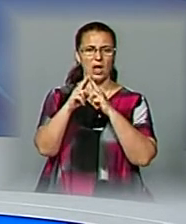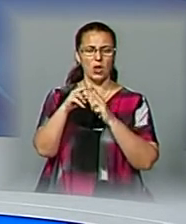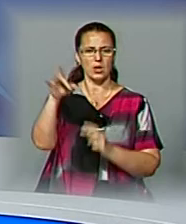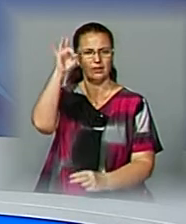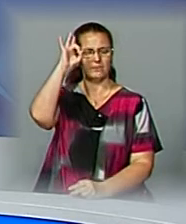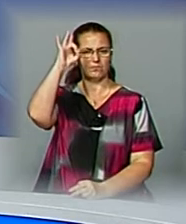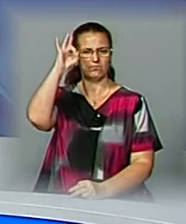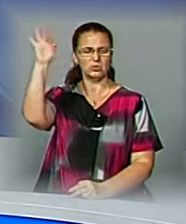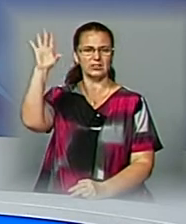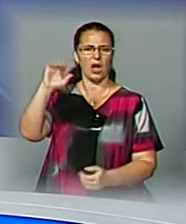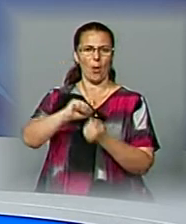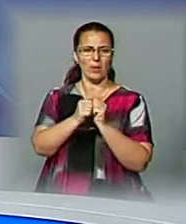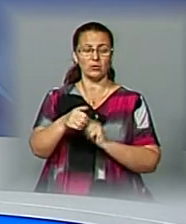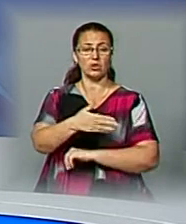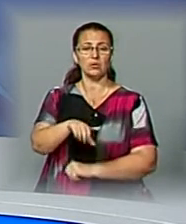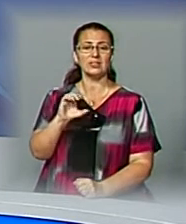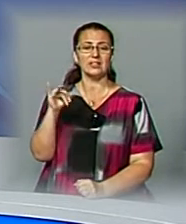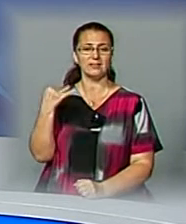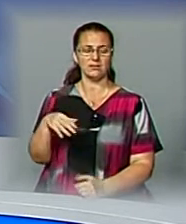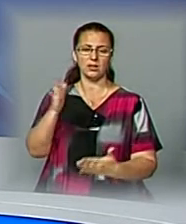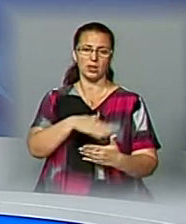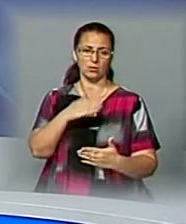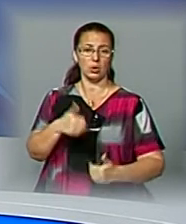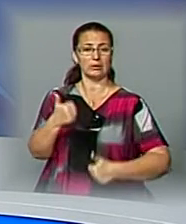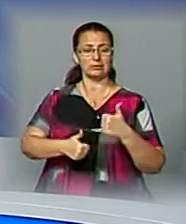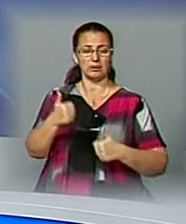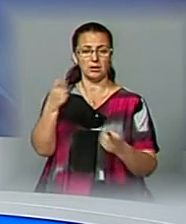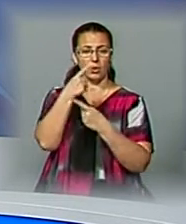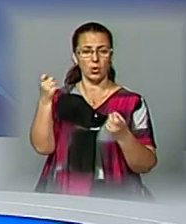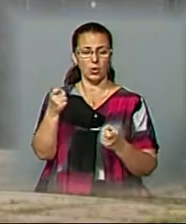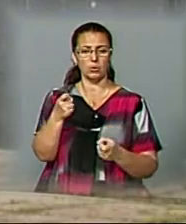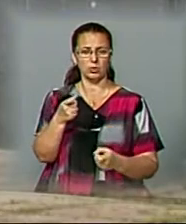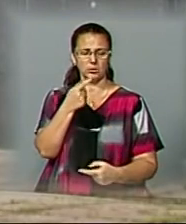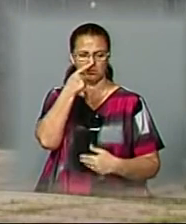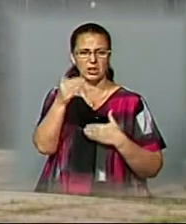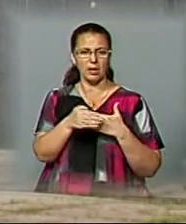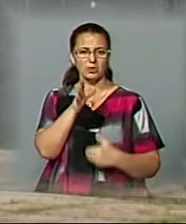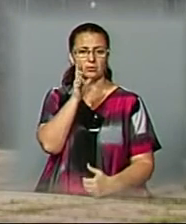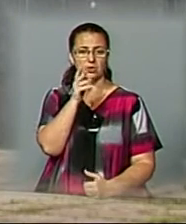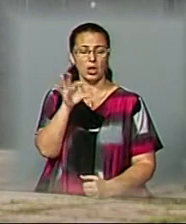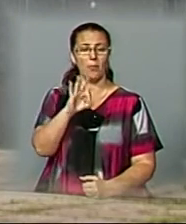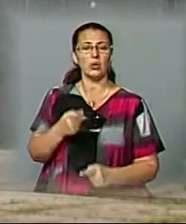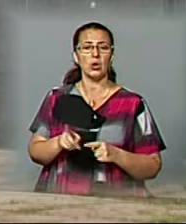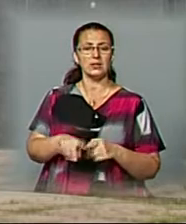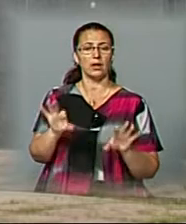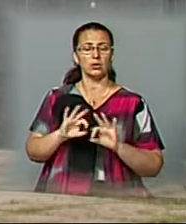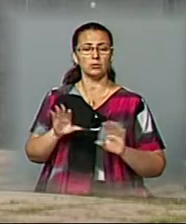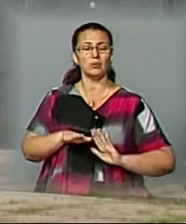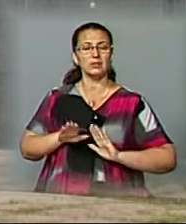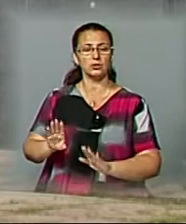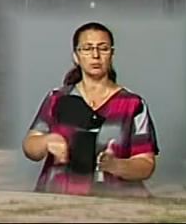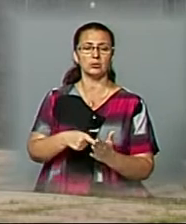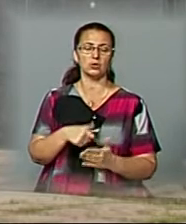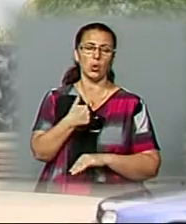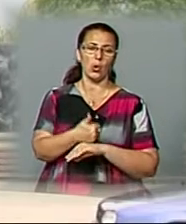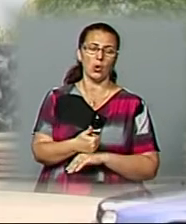слави, що у Львові на вулиці Стрийській, демонтують. Тендер оголосять вже найближчим часом. Про це під час брифінгу розповів заступник міського голови